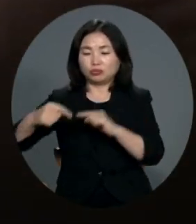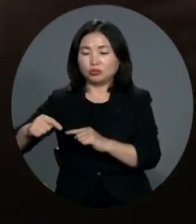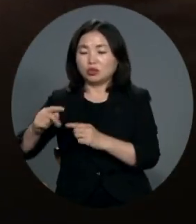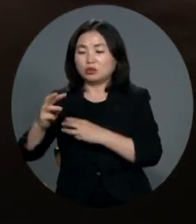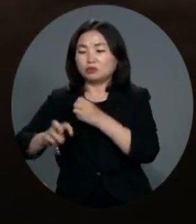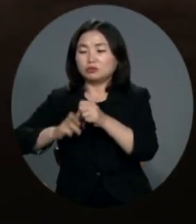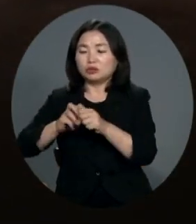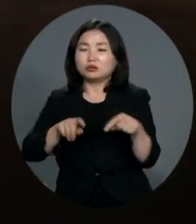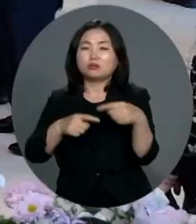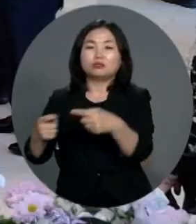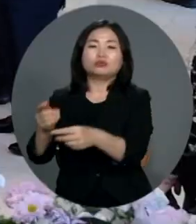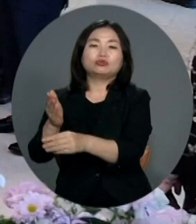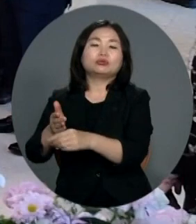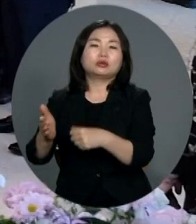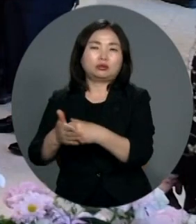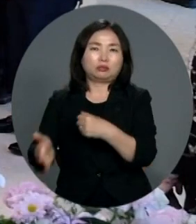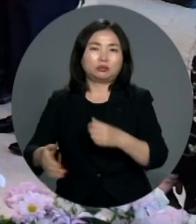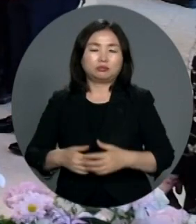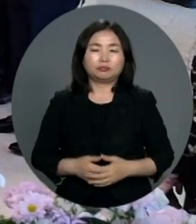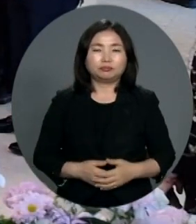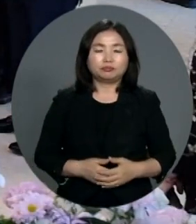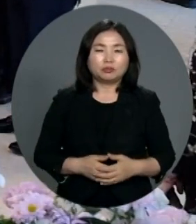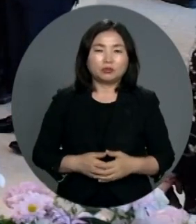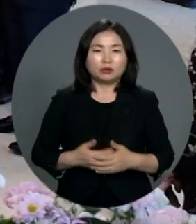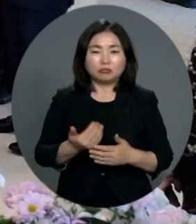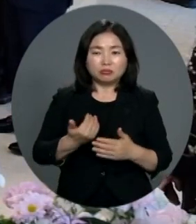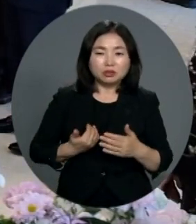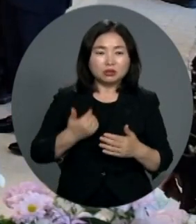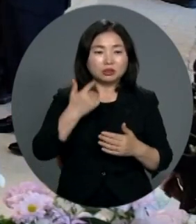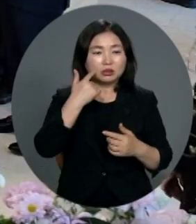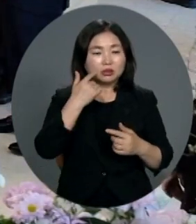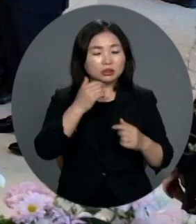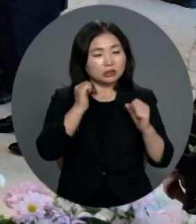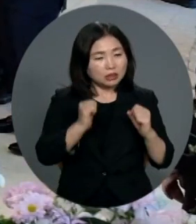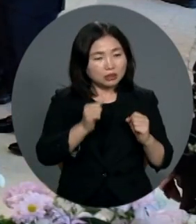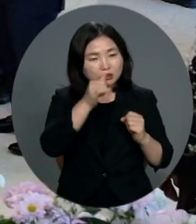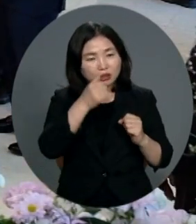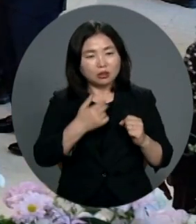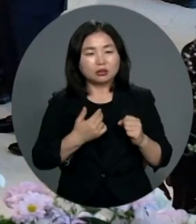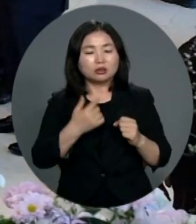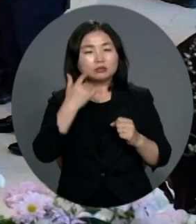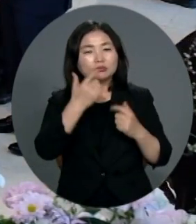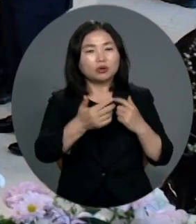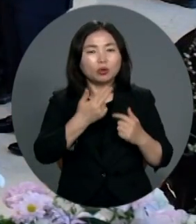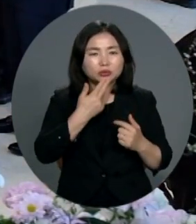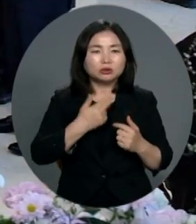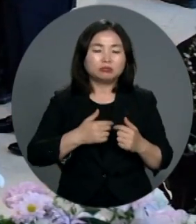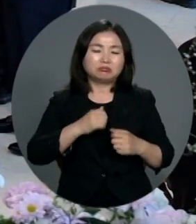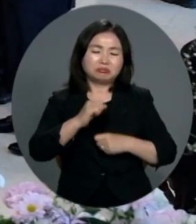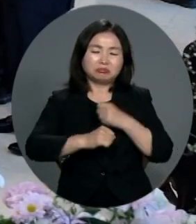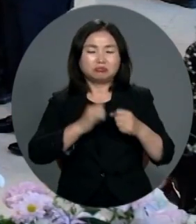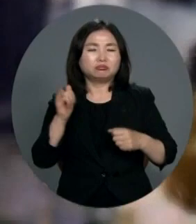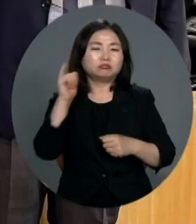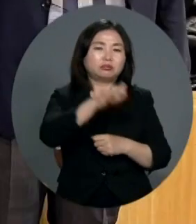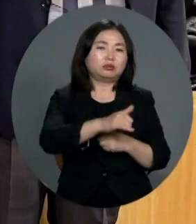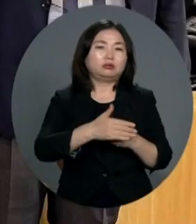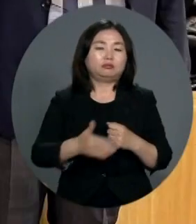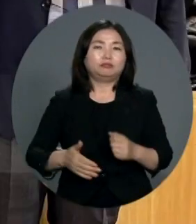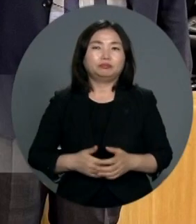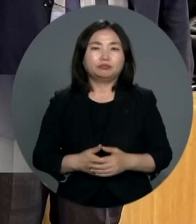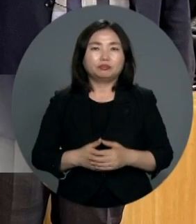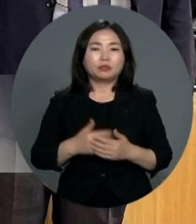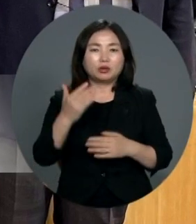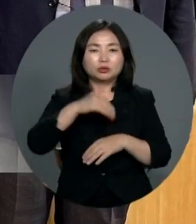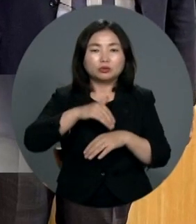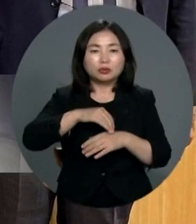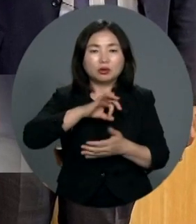기념 행사에 참여하고 있었기 때문입니다. 사전 만남을 완벽하게 준비하지 않은 채 현지로 떠난 겁니다. 이들의